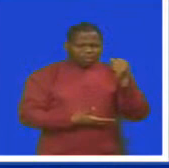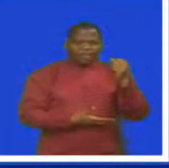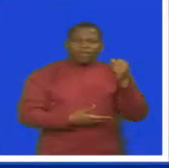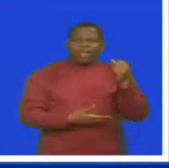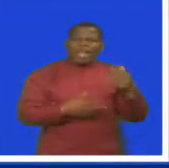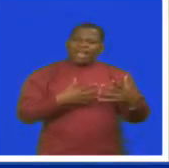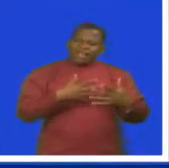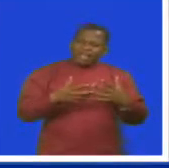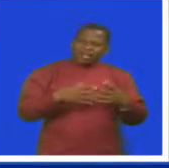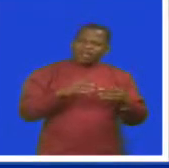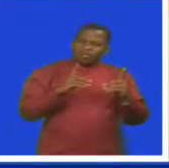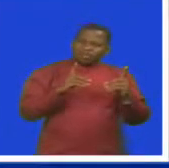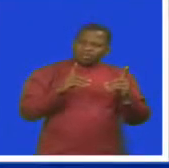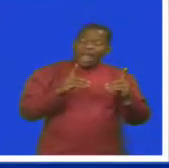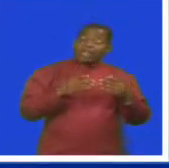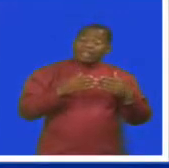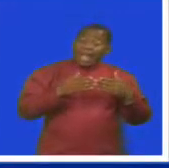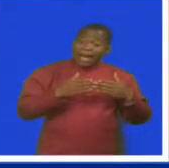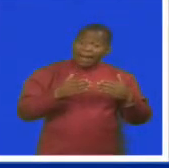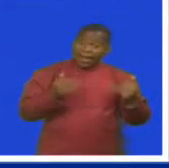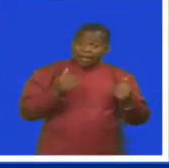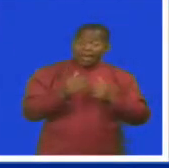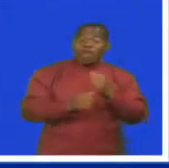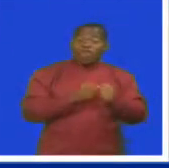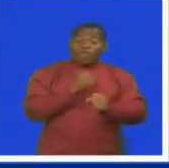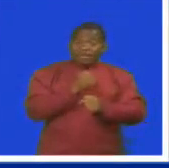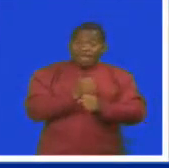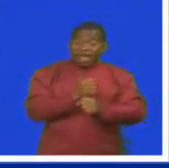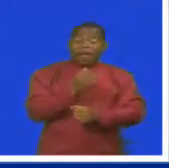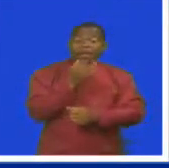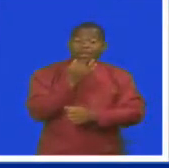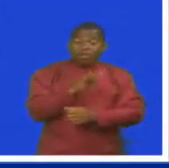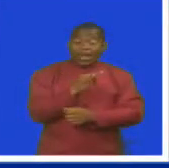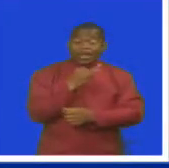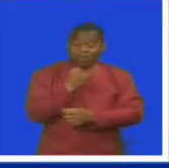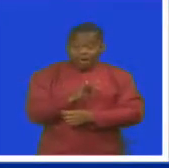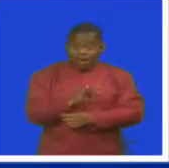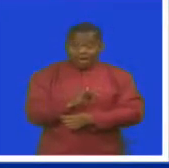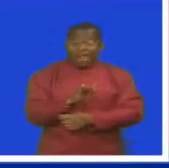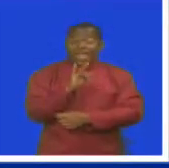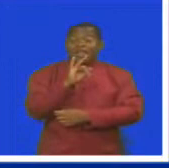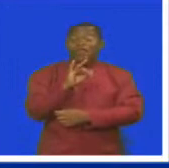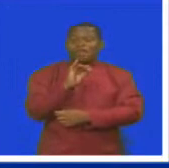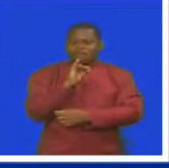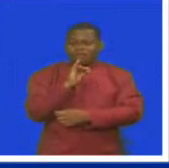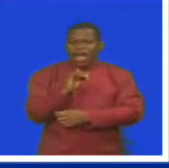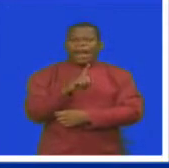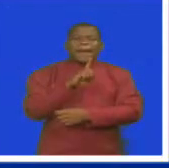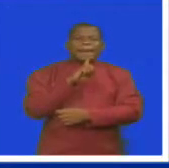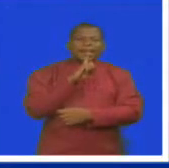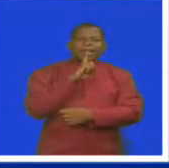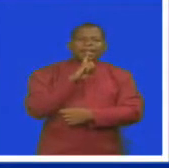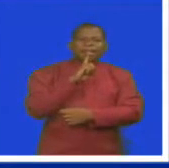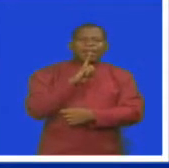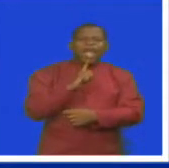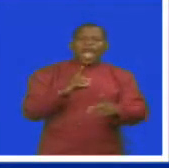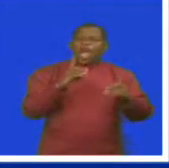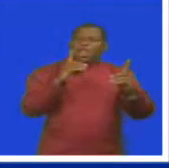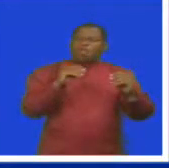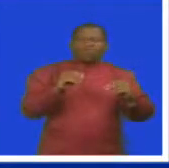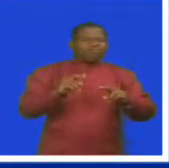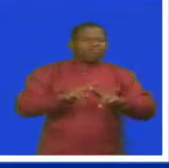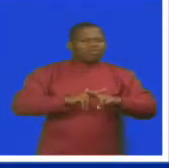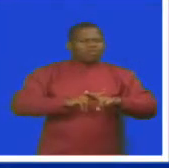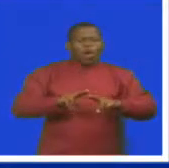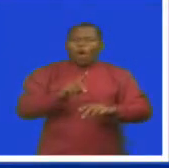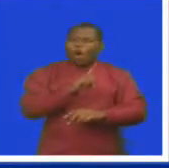na 2021 dasatsendeke ngoba besimile kusebenza futhi kusuka ngamarch till lo October beyisolo